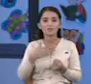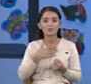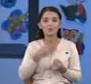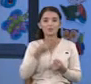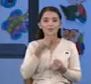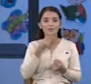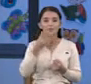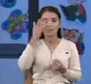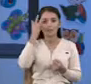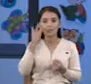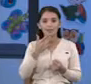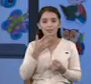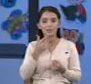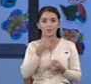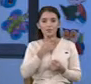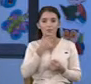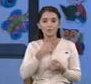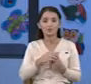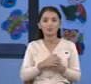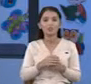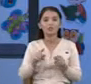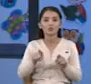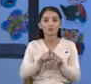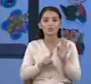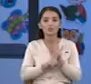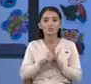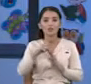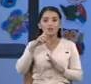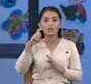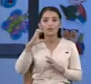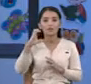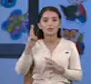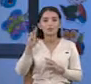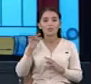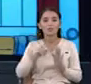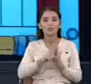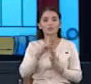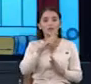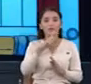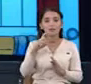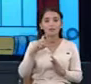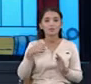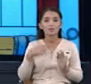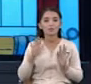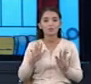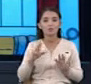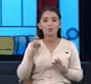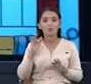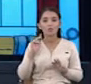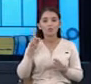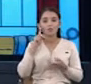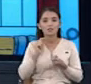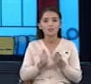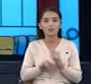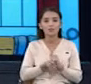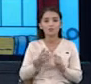которое мы едим летом. Эскимо тоже начинается с буквы «Э». Мы не только букву